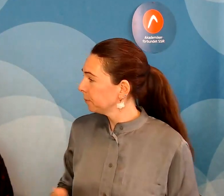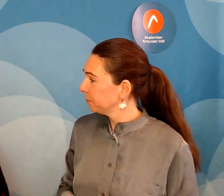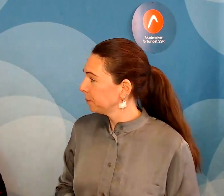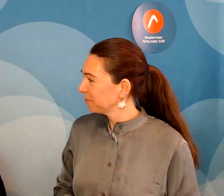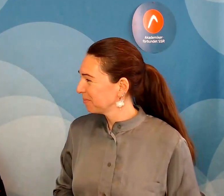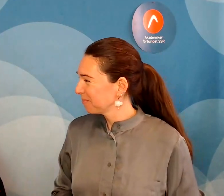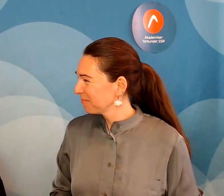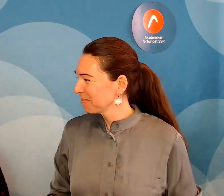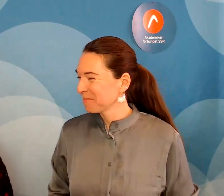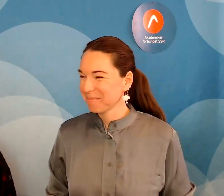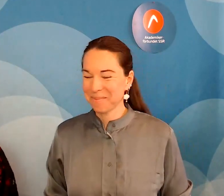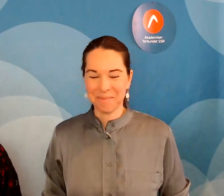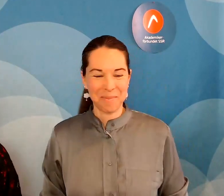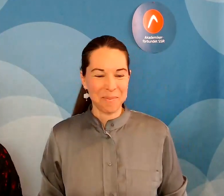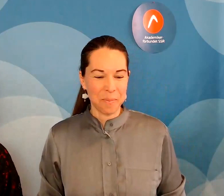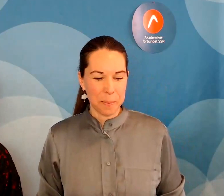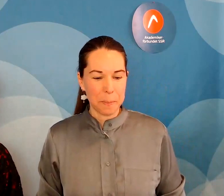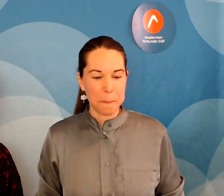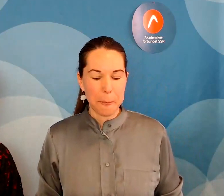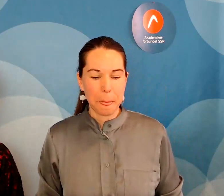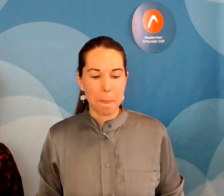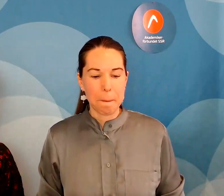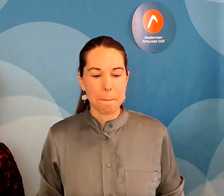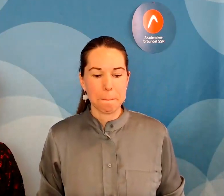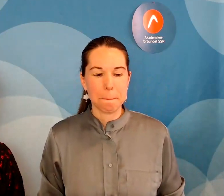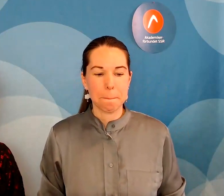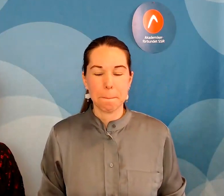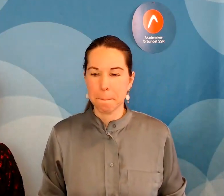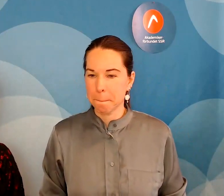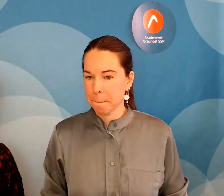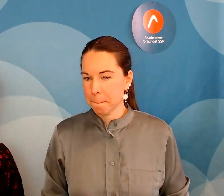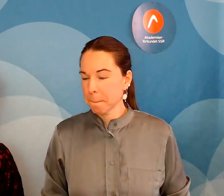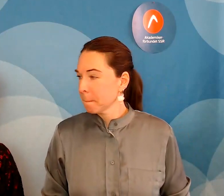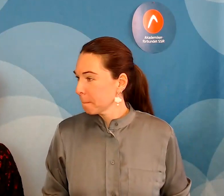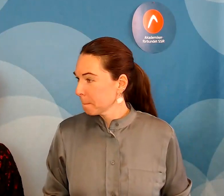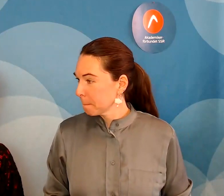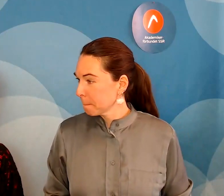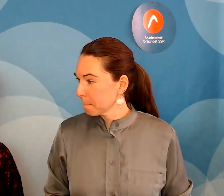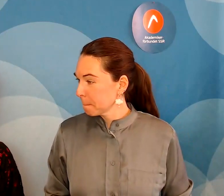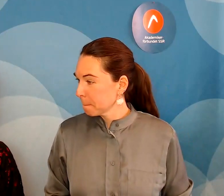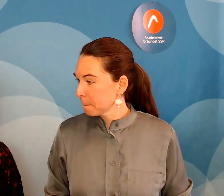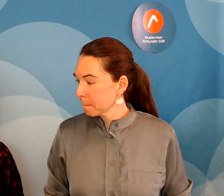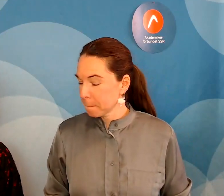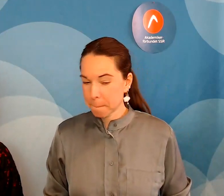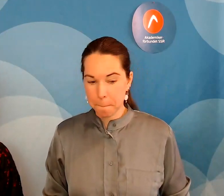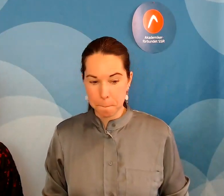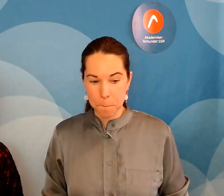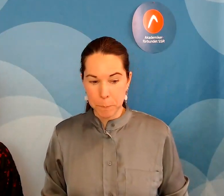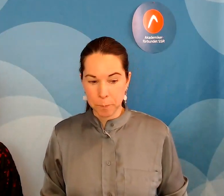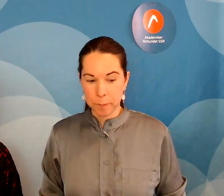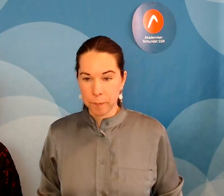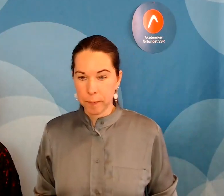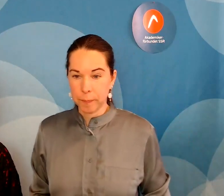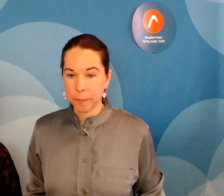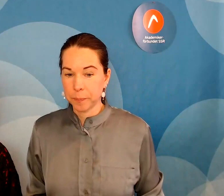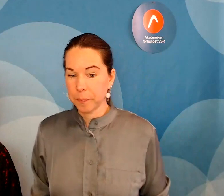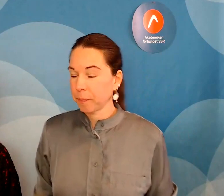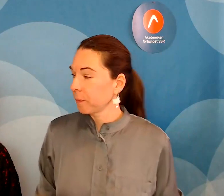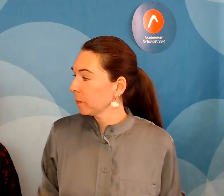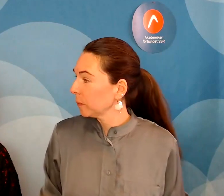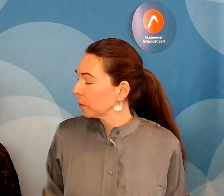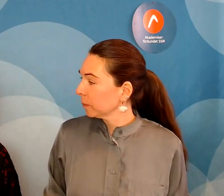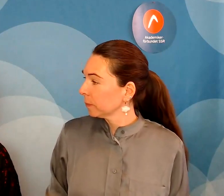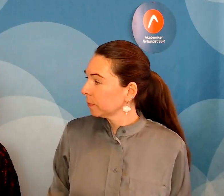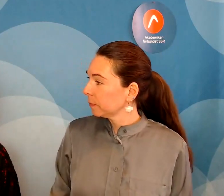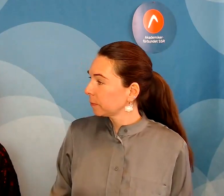arbetslivet. Marie Kjell heter jag och är också ombudsman här på Akademikerförbundet SSR. Och kommer tillsammans med